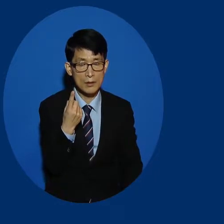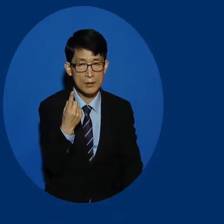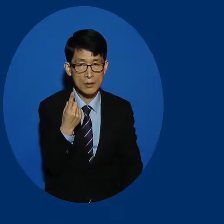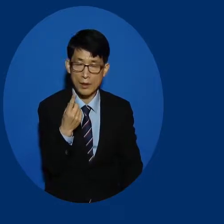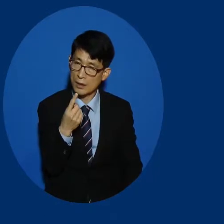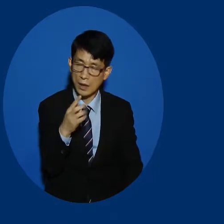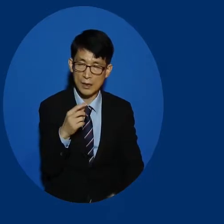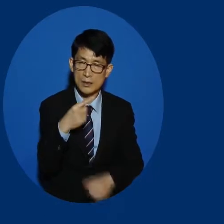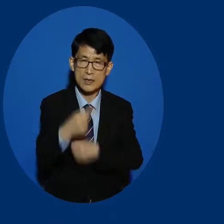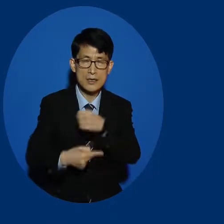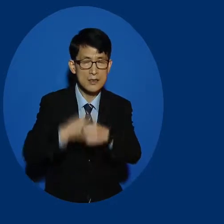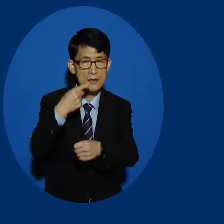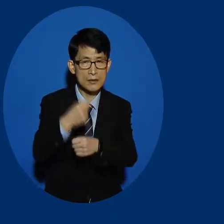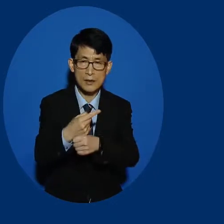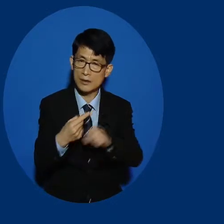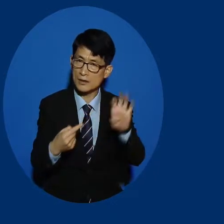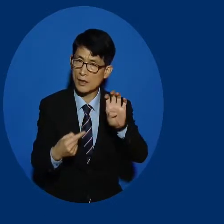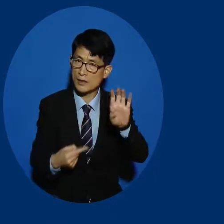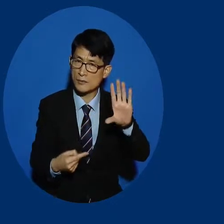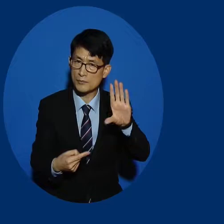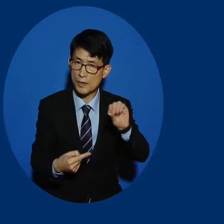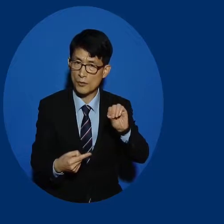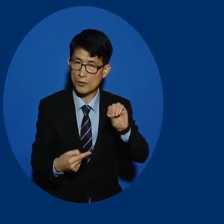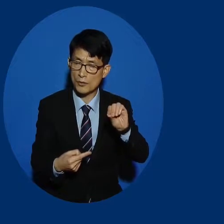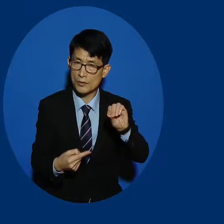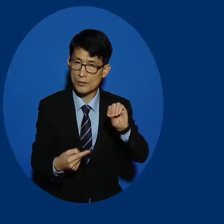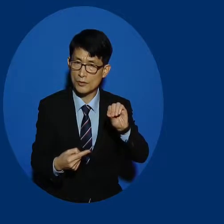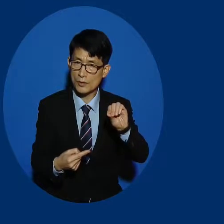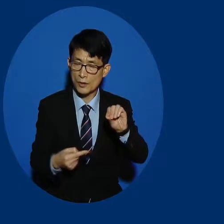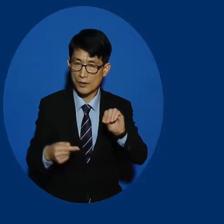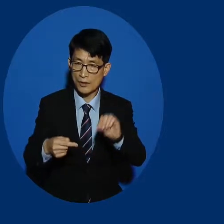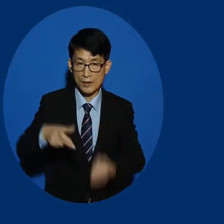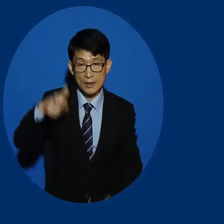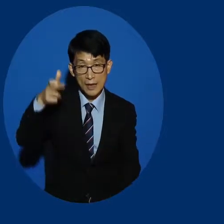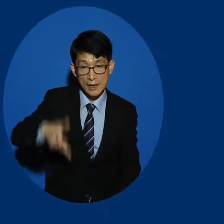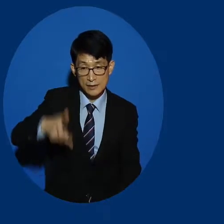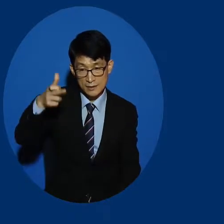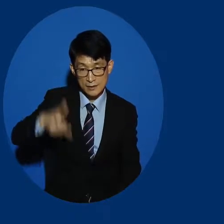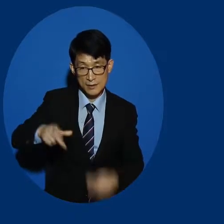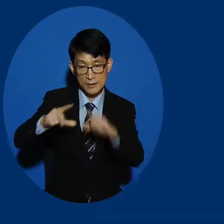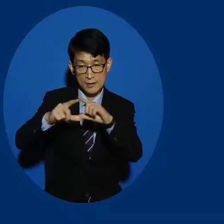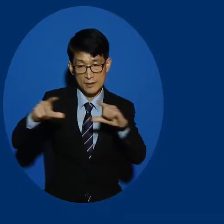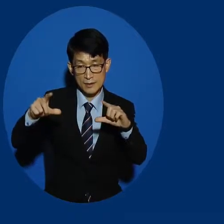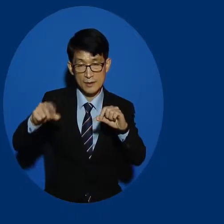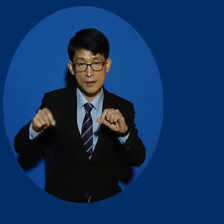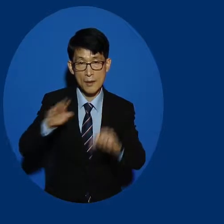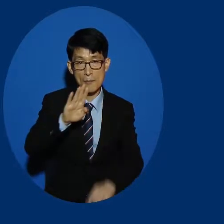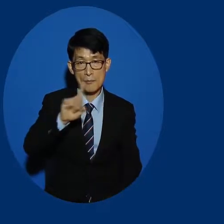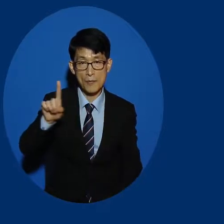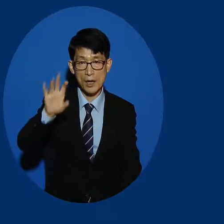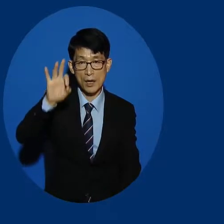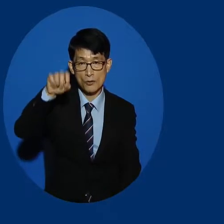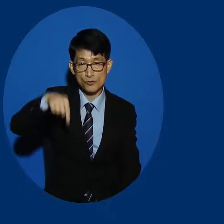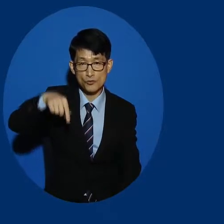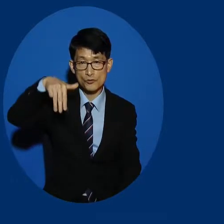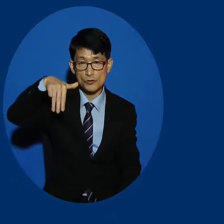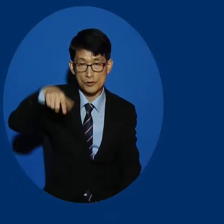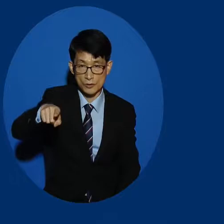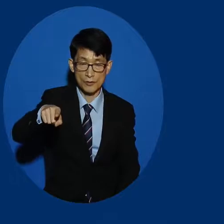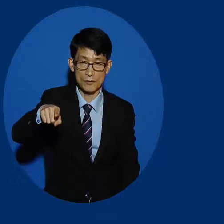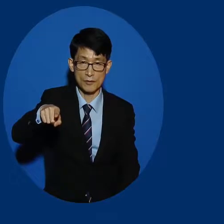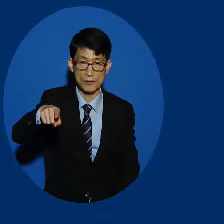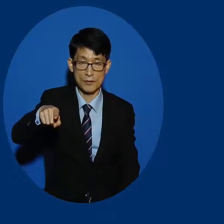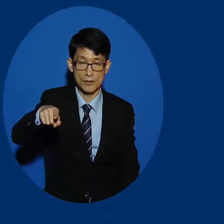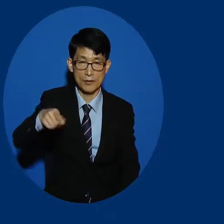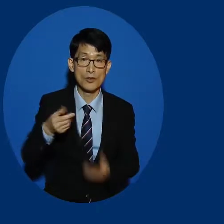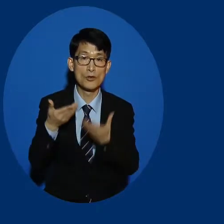1년에 40만 원 정도인가? 그 정도를 카드로 결제할 수 있는 그런 평생교육 바우처를